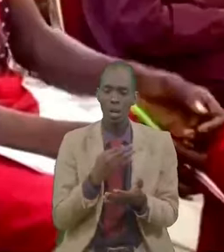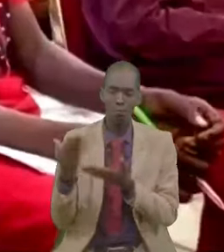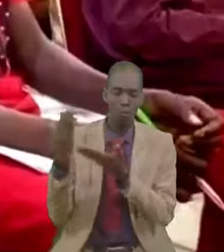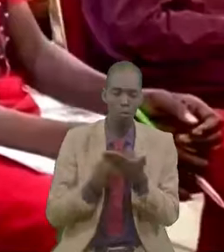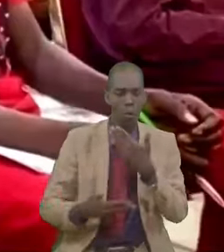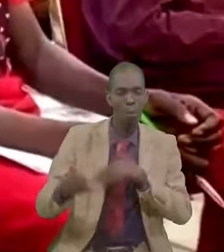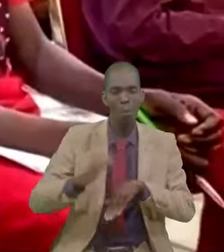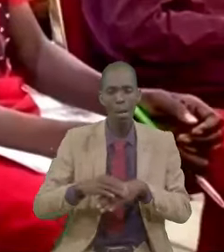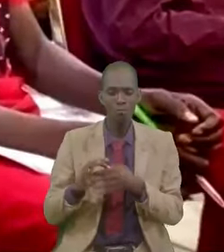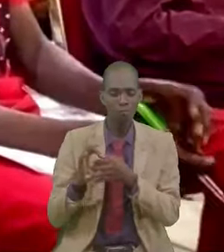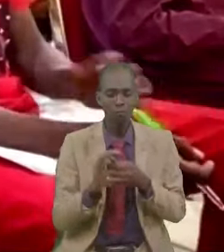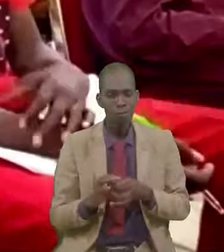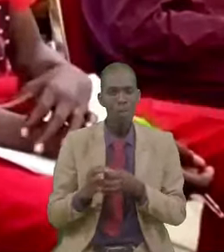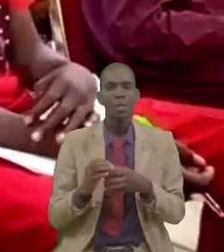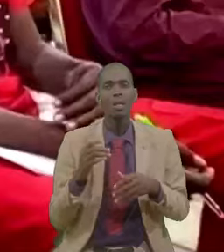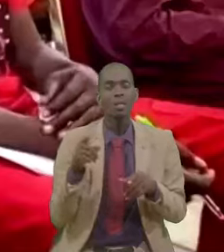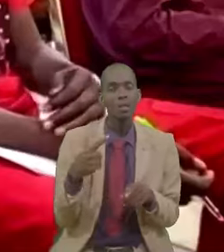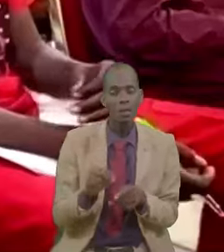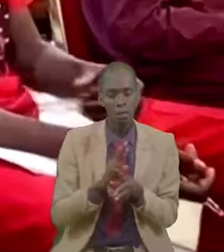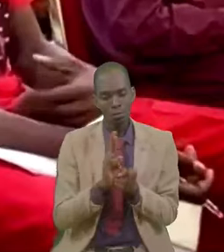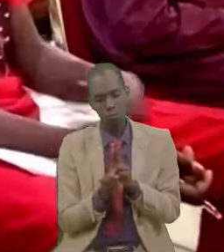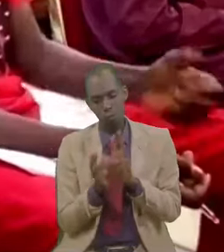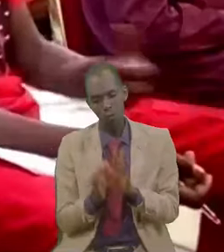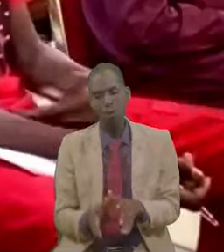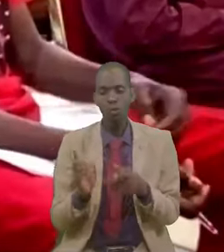réconcilie. Réconcilie le pénitent